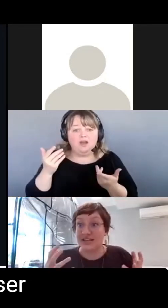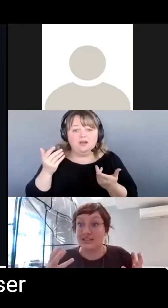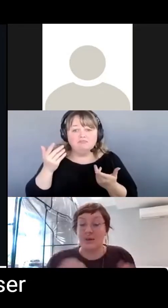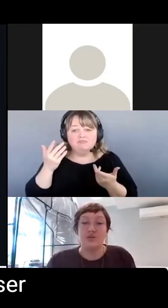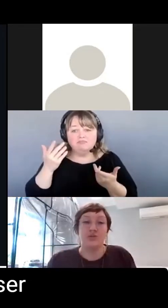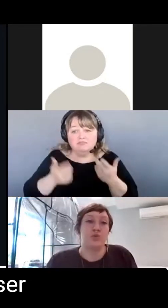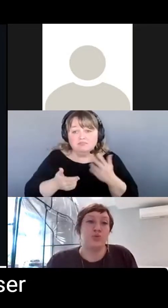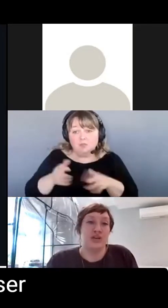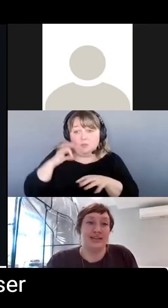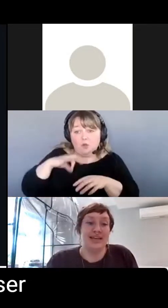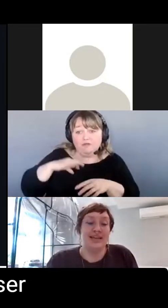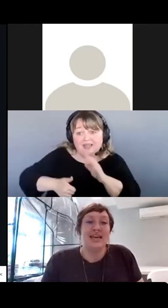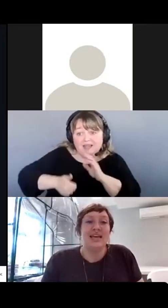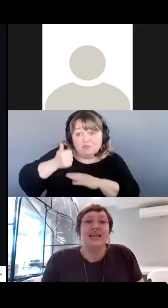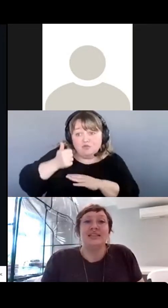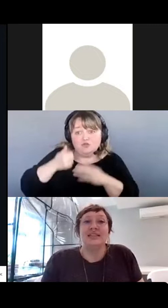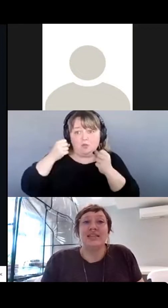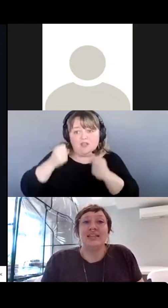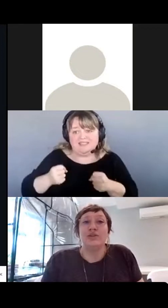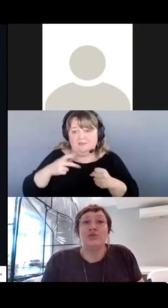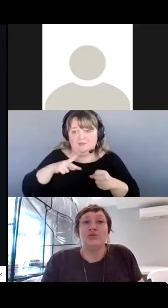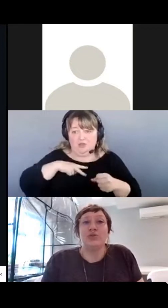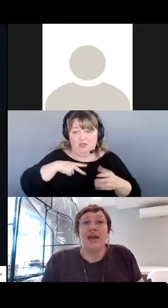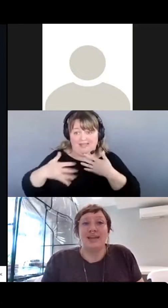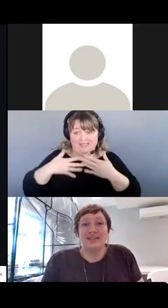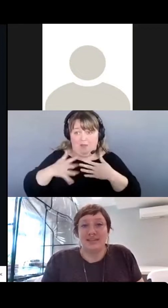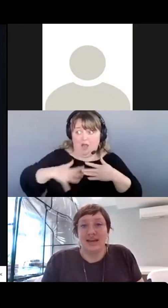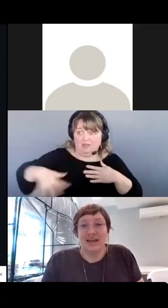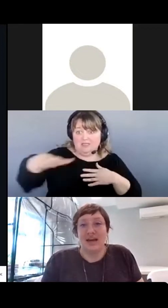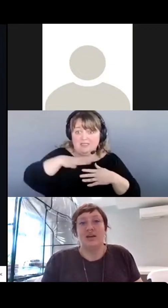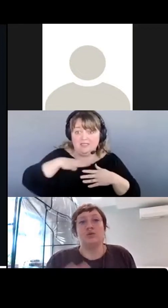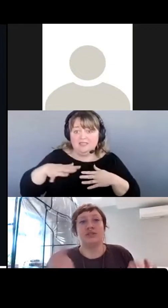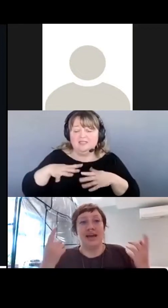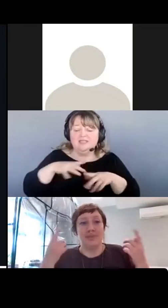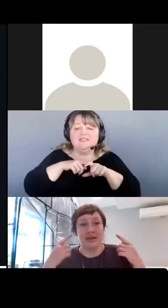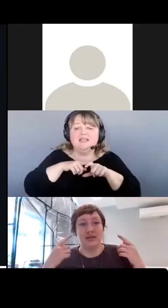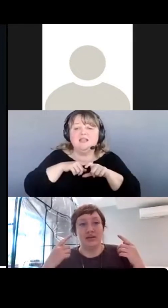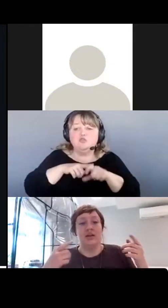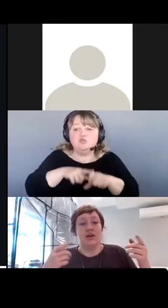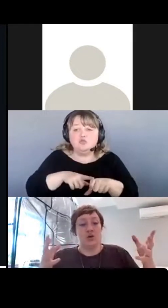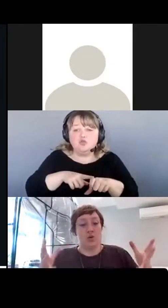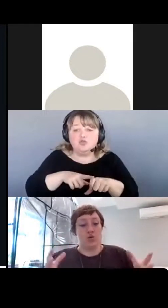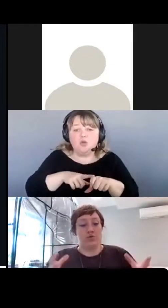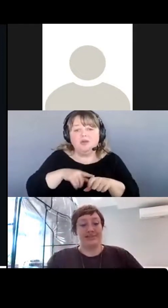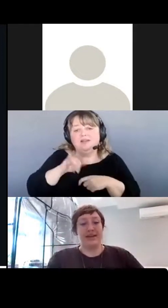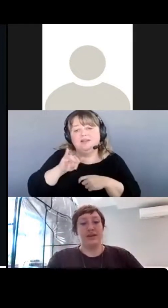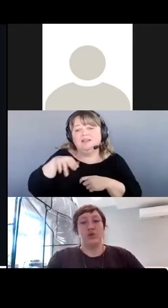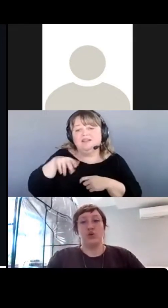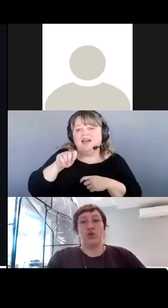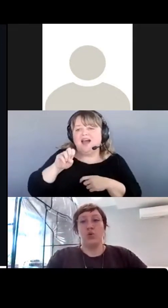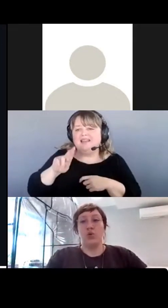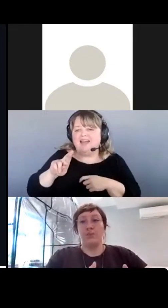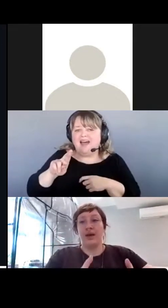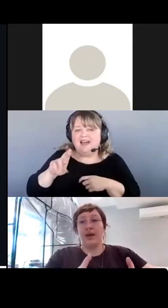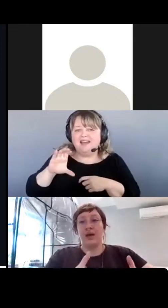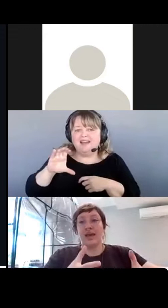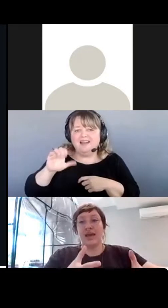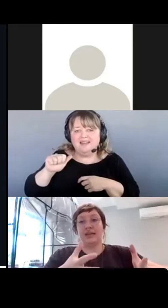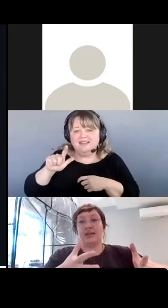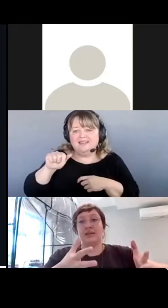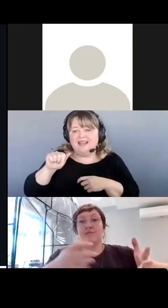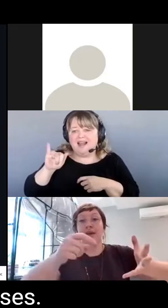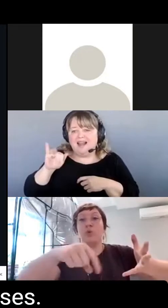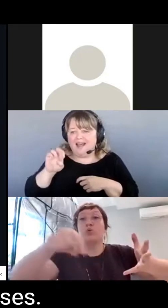maximiser notre espace au jardin, c'est les cultures intercalaires. On se rappelle, on attend que le gros plan